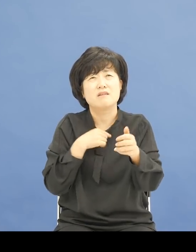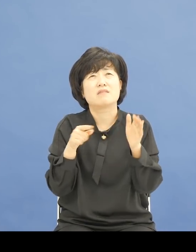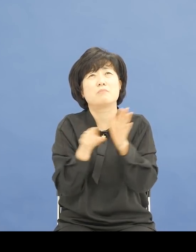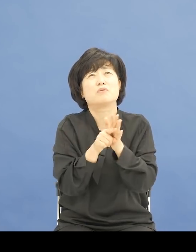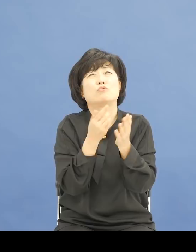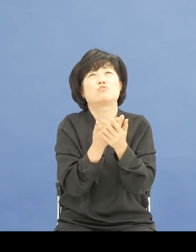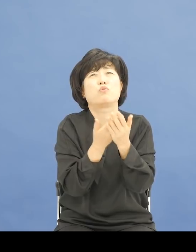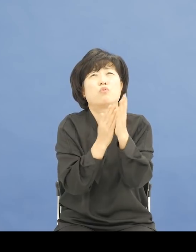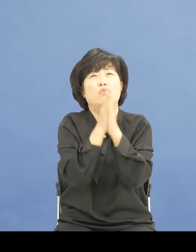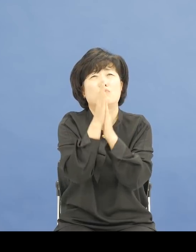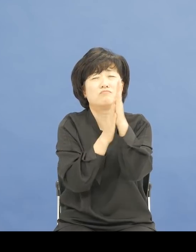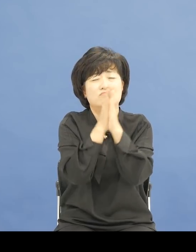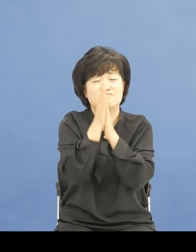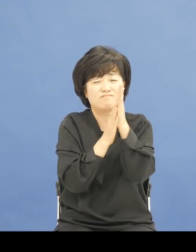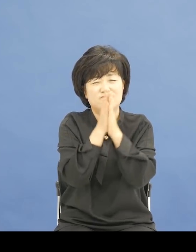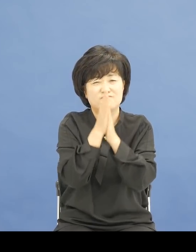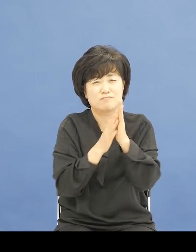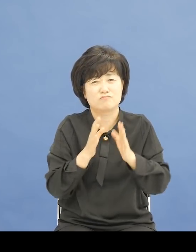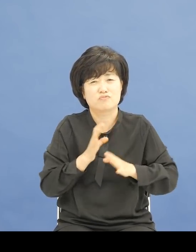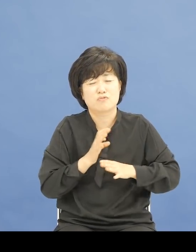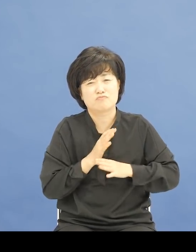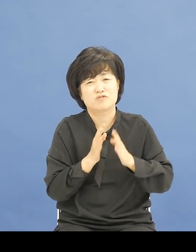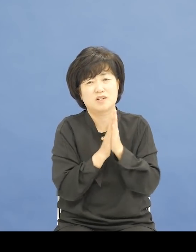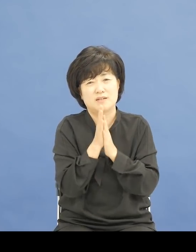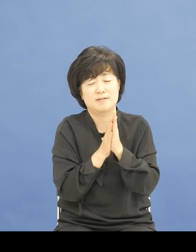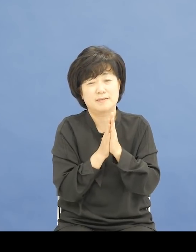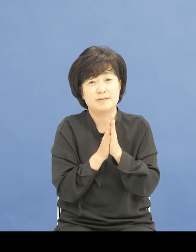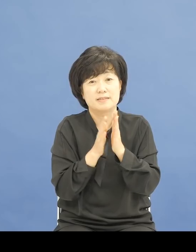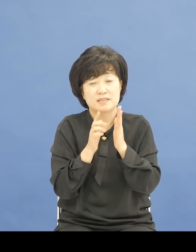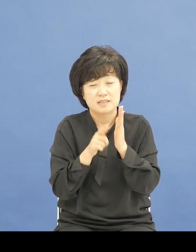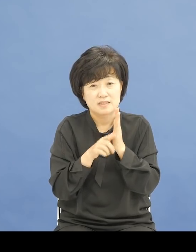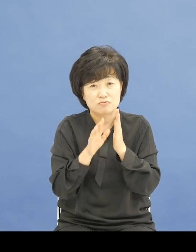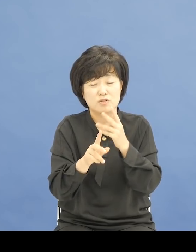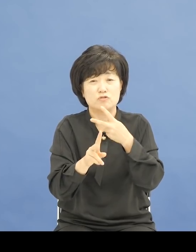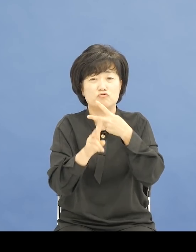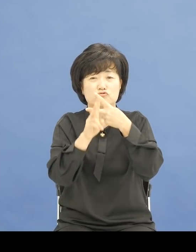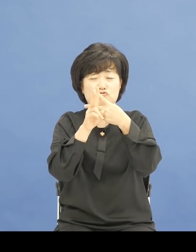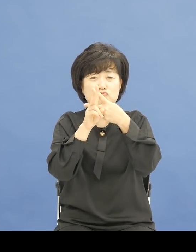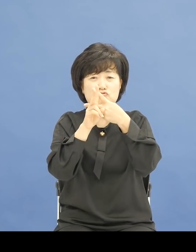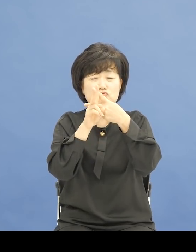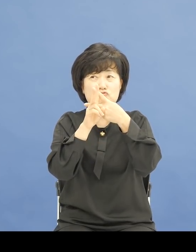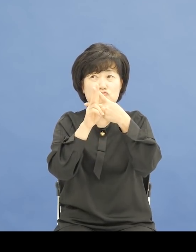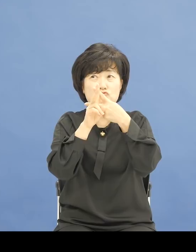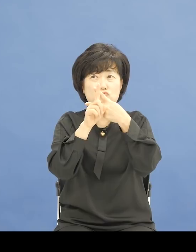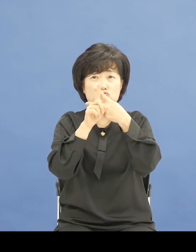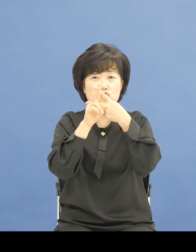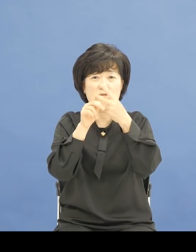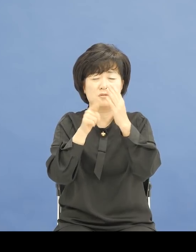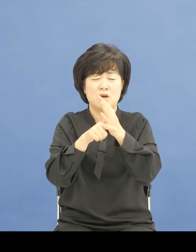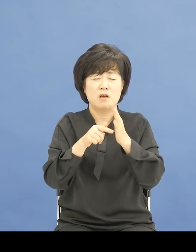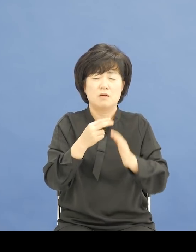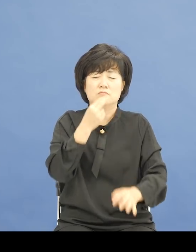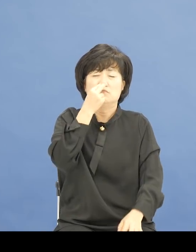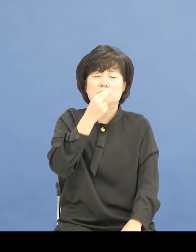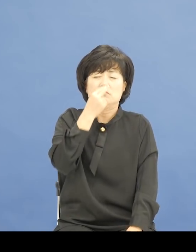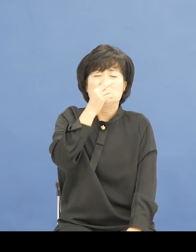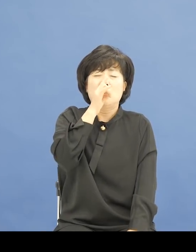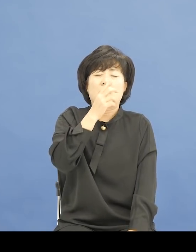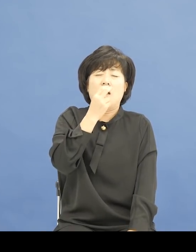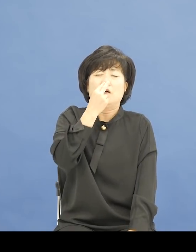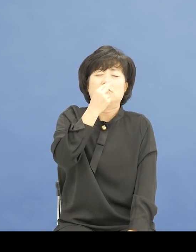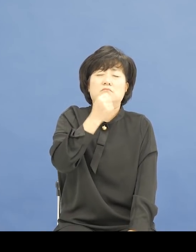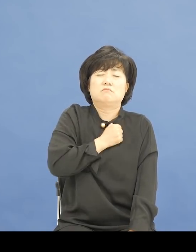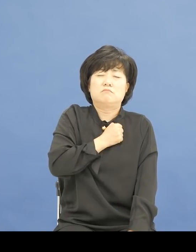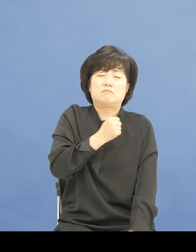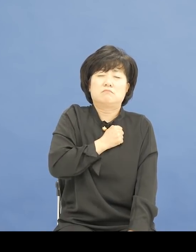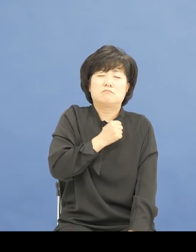맞는데 믿어주면 안 되냐고. 그럼요. 그래서 무섭고 또 두려우니까. 네, 그러다 중학생 때 또 하루는 잠을 자고 있는데 네. 호흡이 너무